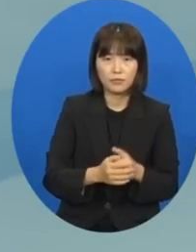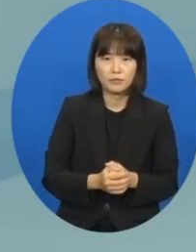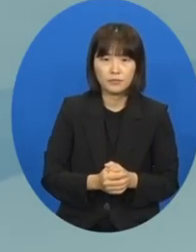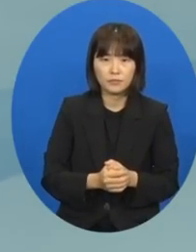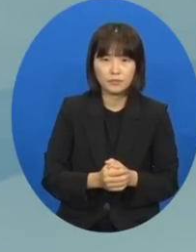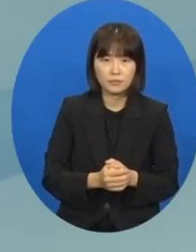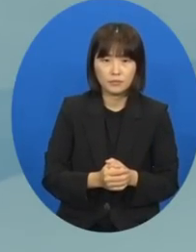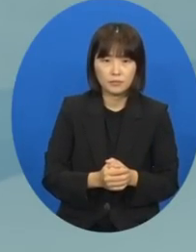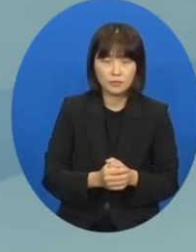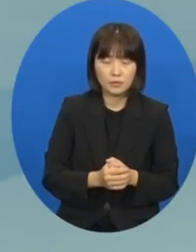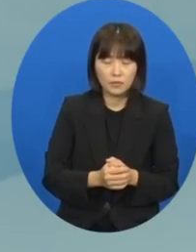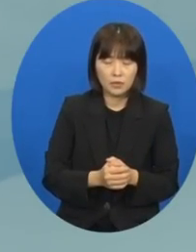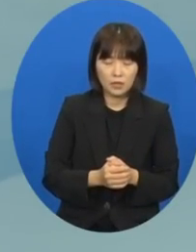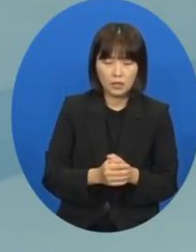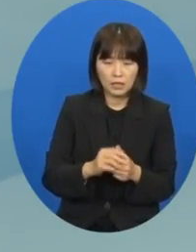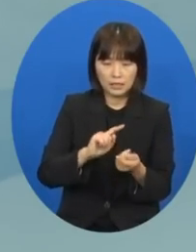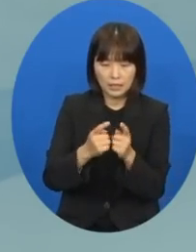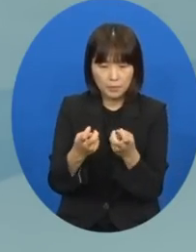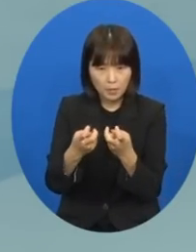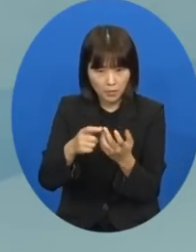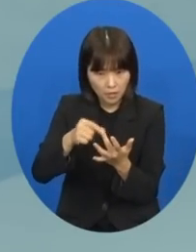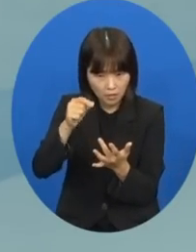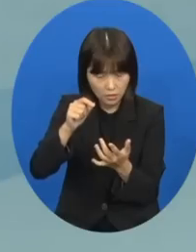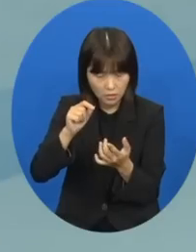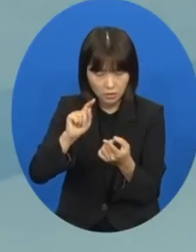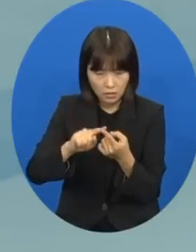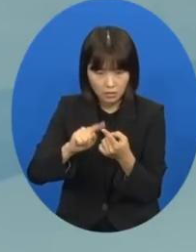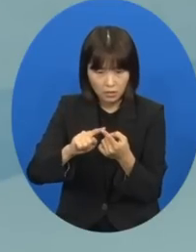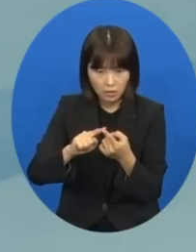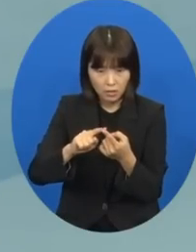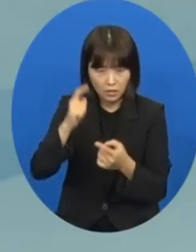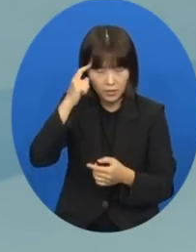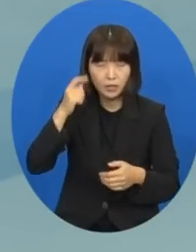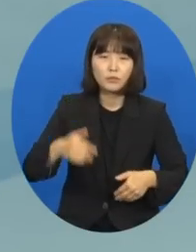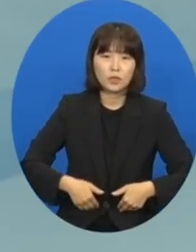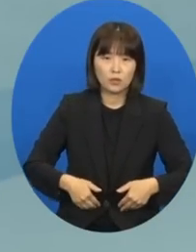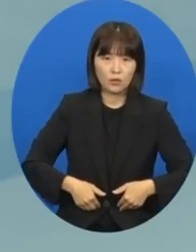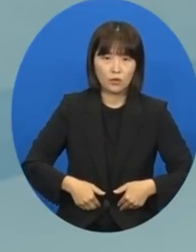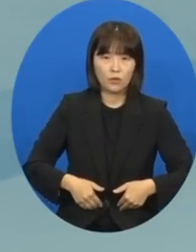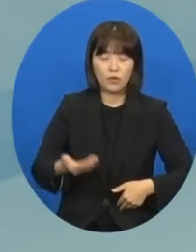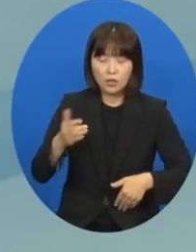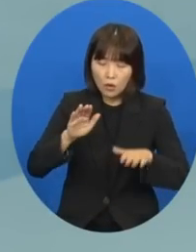돌아봐야 합니다. 그런데 오늘 말씀은 제가 말씀드린 것처럼